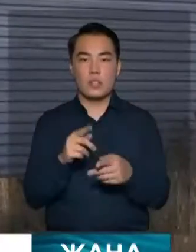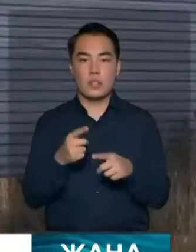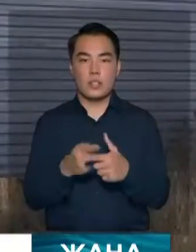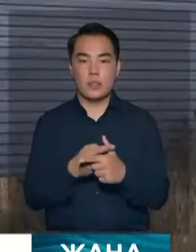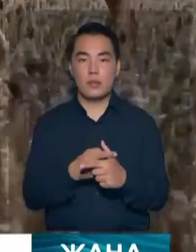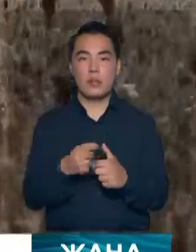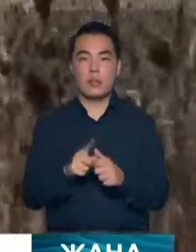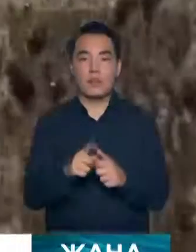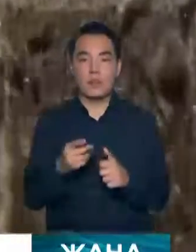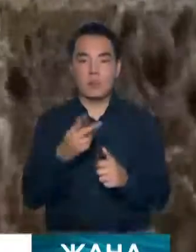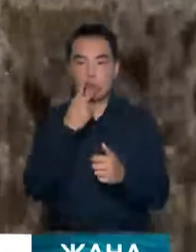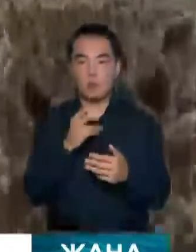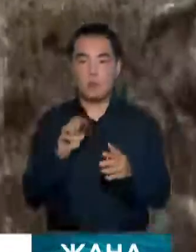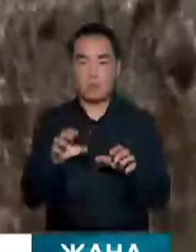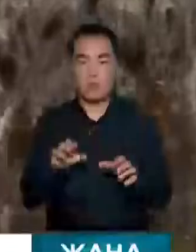қорғалады.